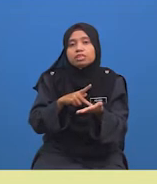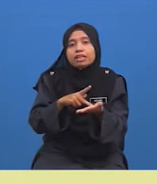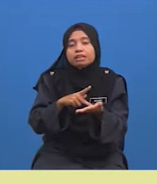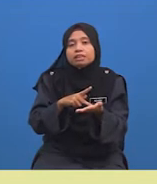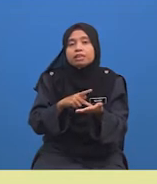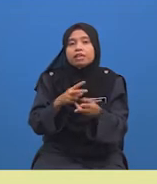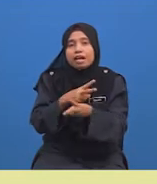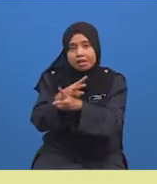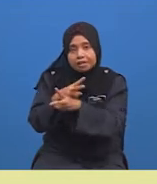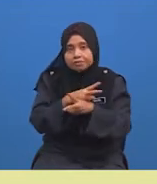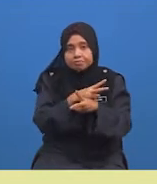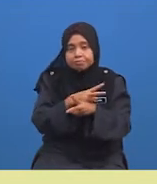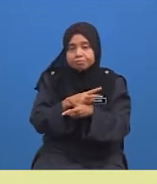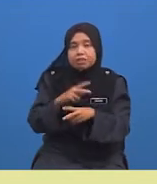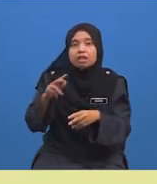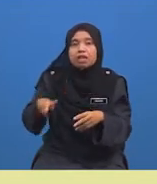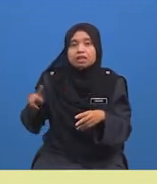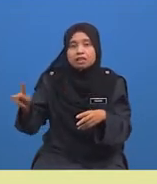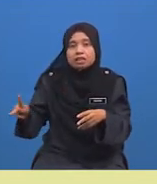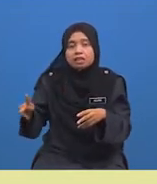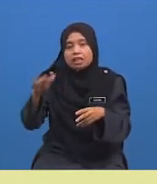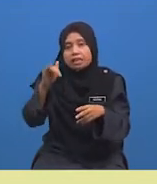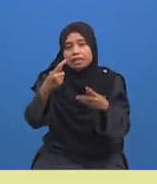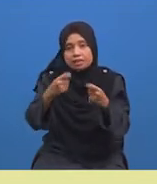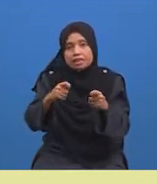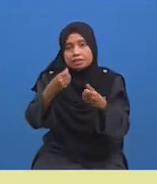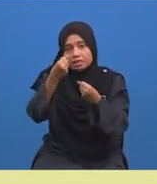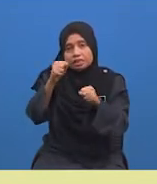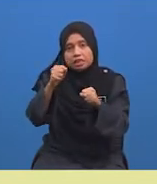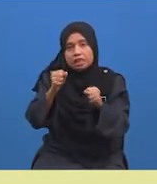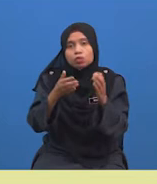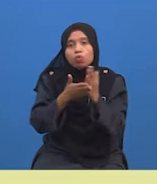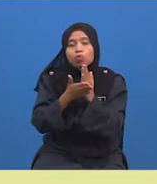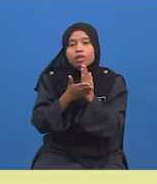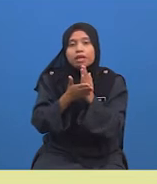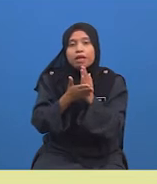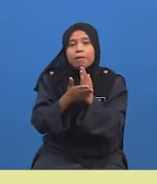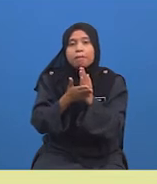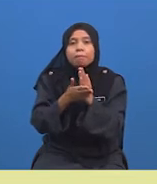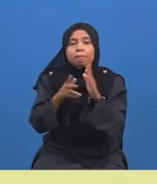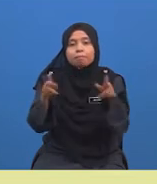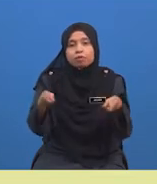penjagaan kanak-kanak yang telah disediakan oleh pihak pengurusan.